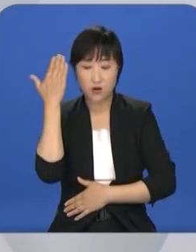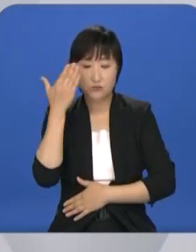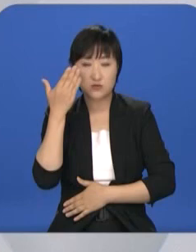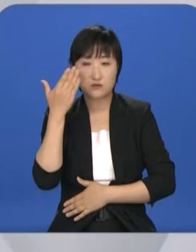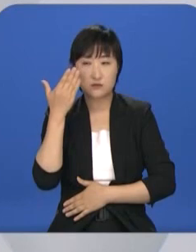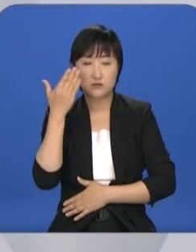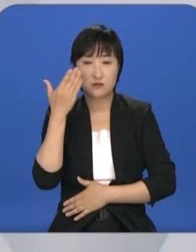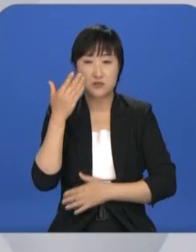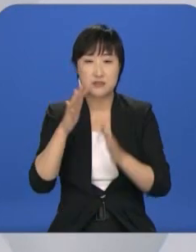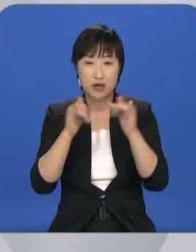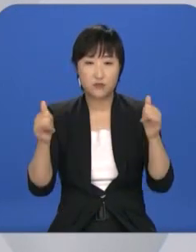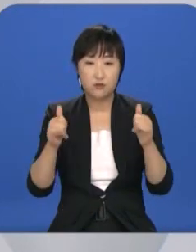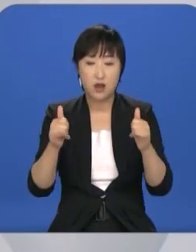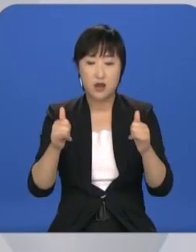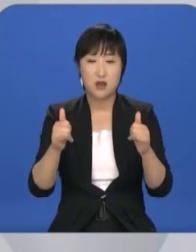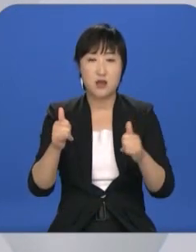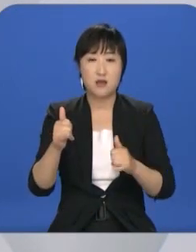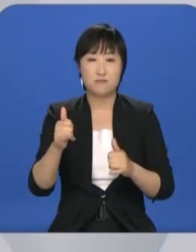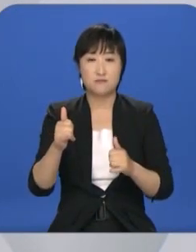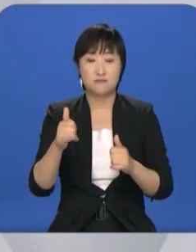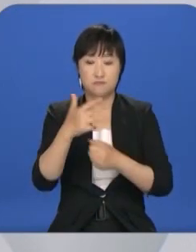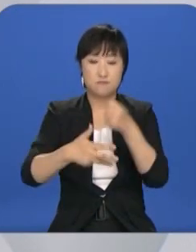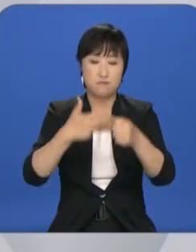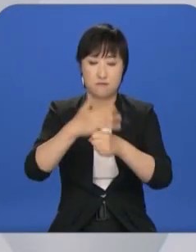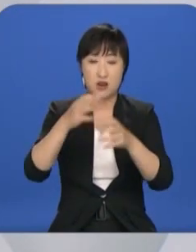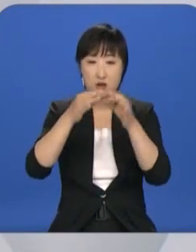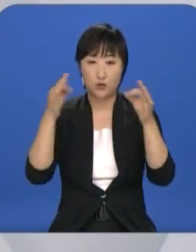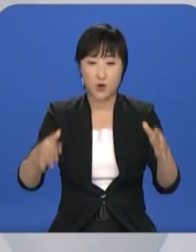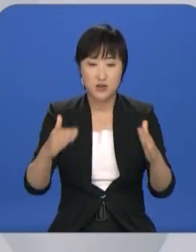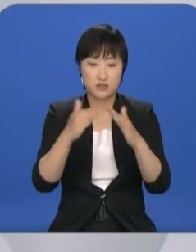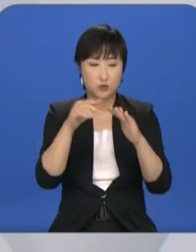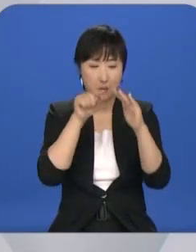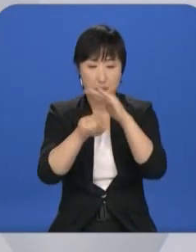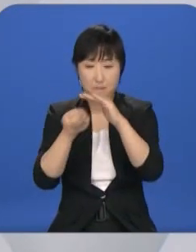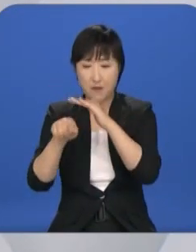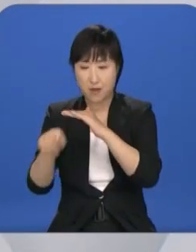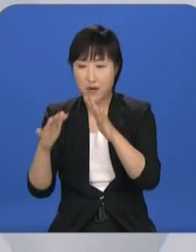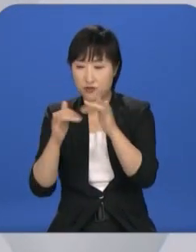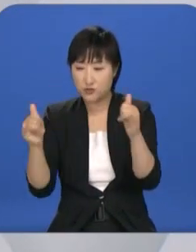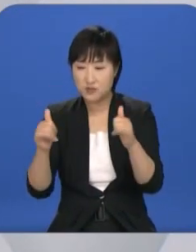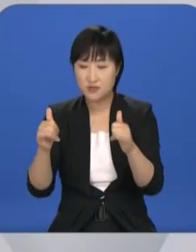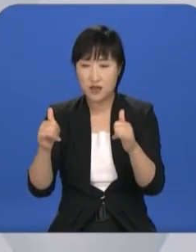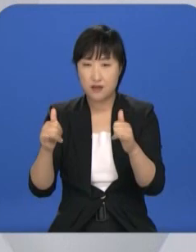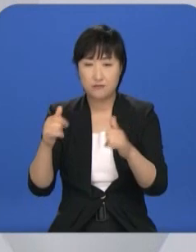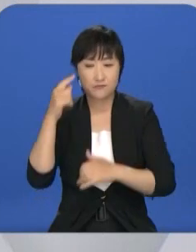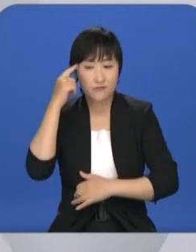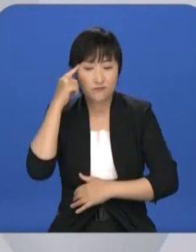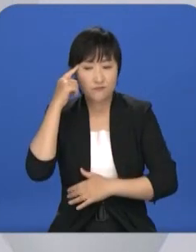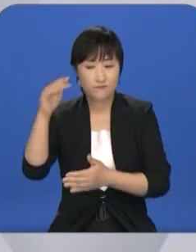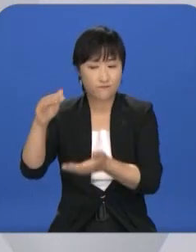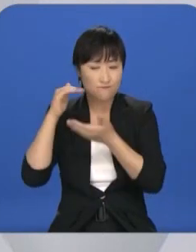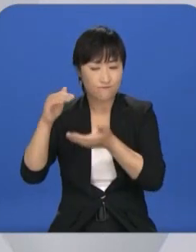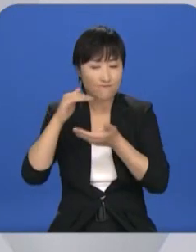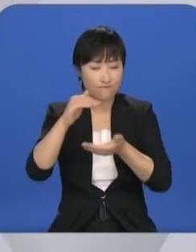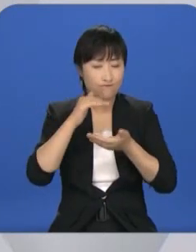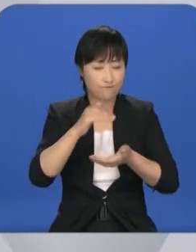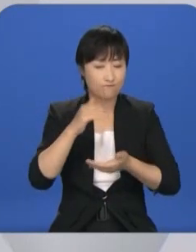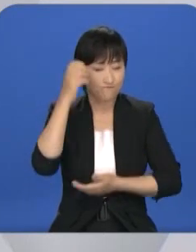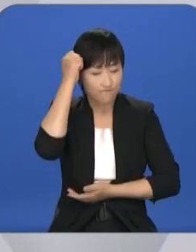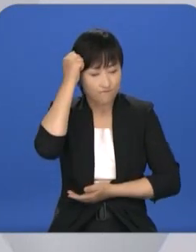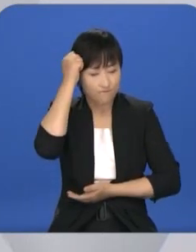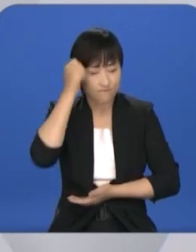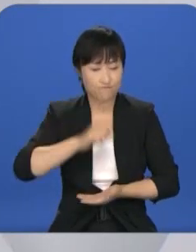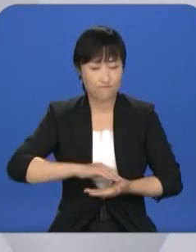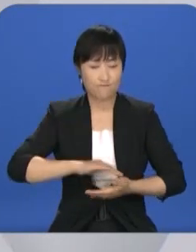지난 8년 동안 진도 구석구석을 돌면서 주민의 의견을 가슴에 담아 이번 공약에